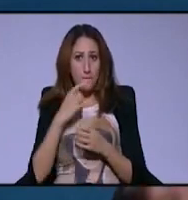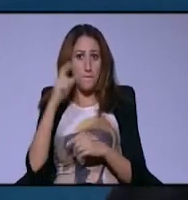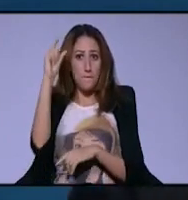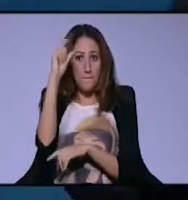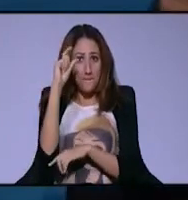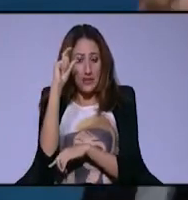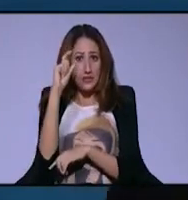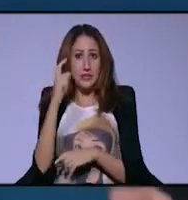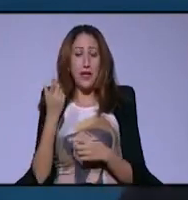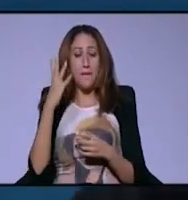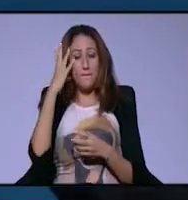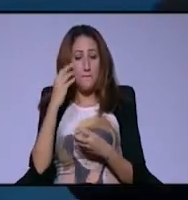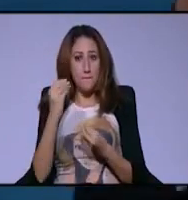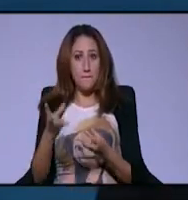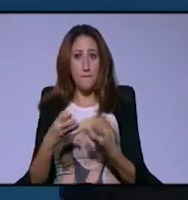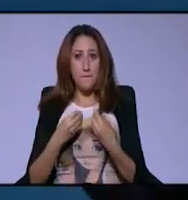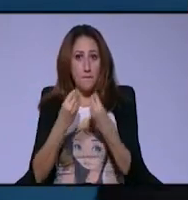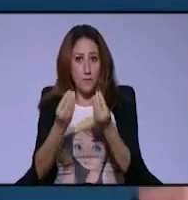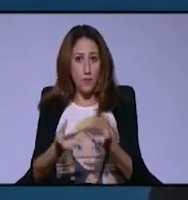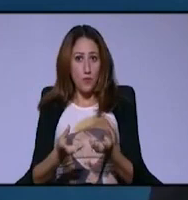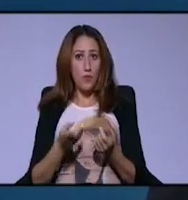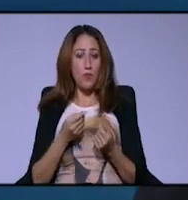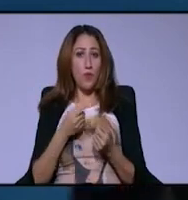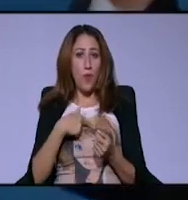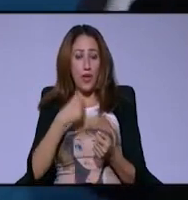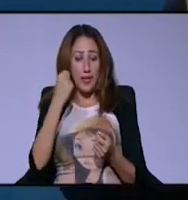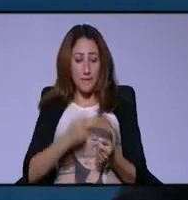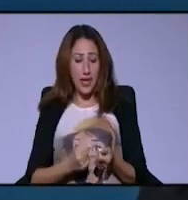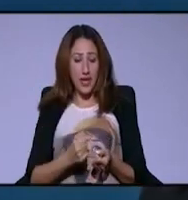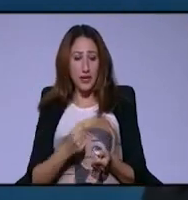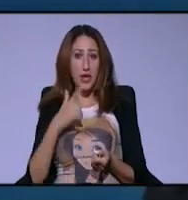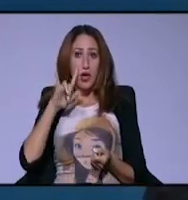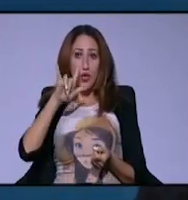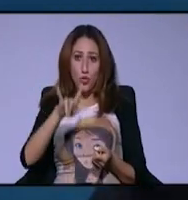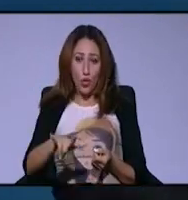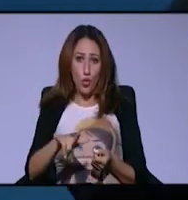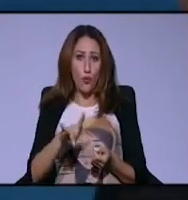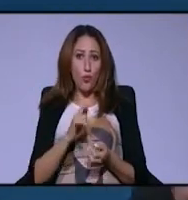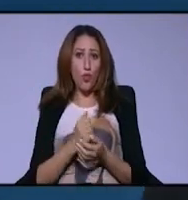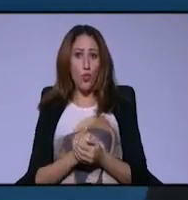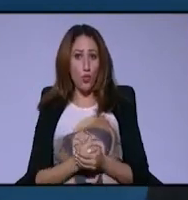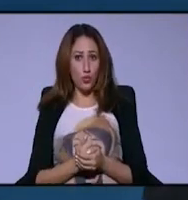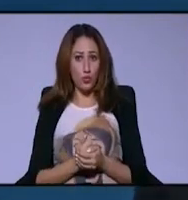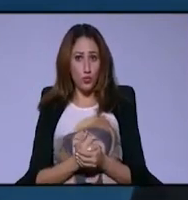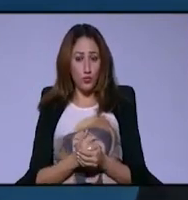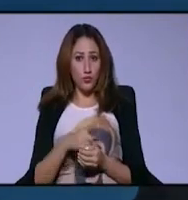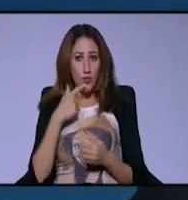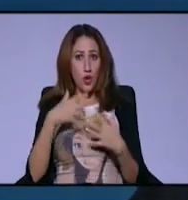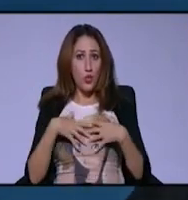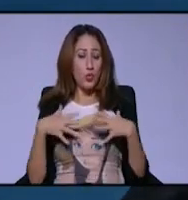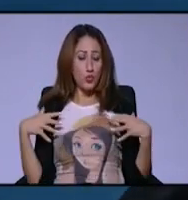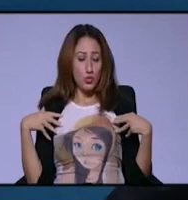وجودهم وعطائهم، والذين تبوأوا الدار والإيمان من قبلهم يحبون من هاجر إليهم ولا يجدون في صدورهم